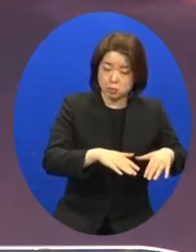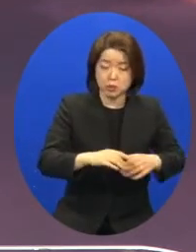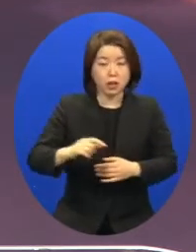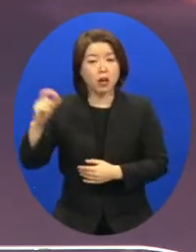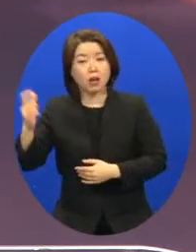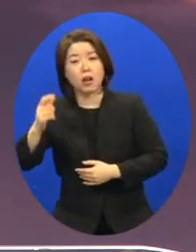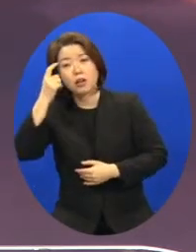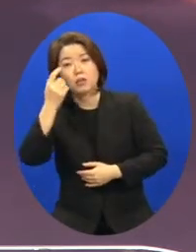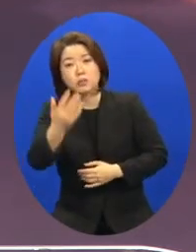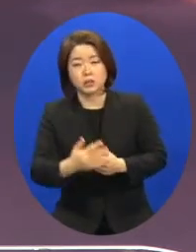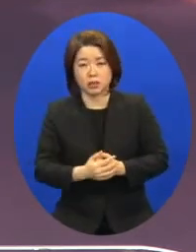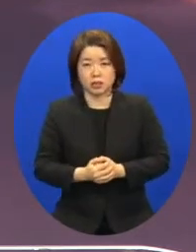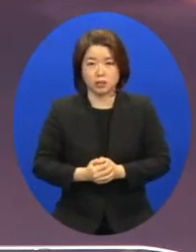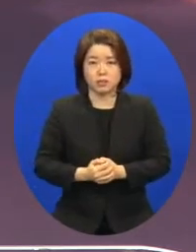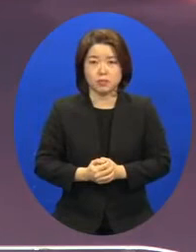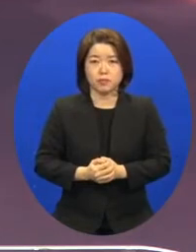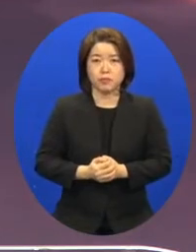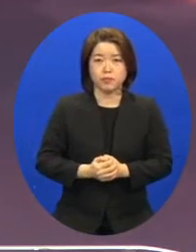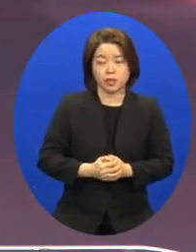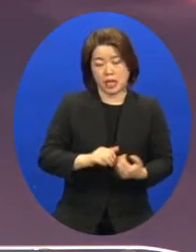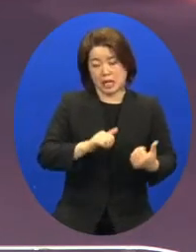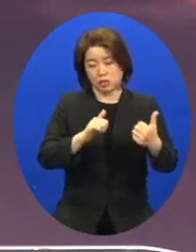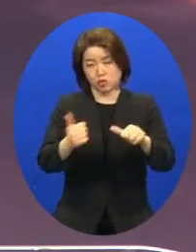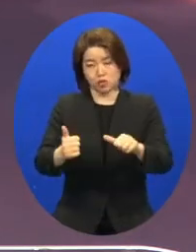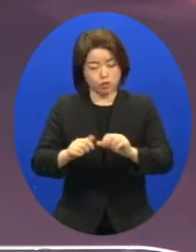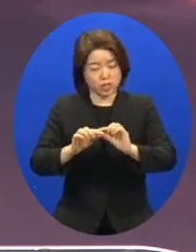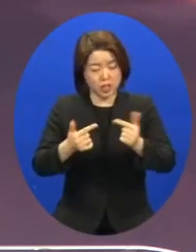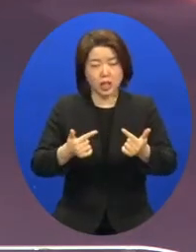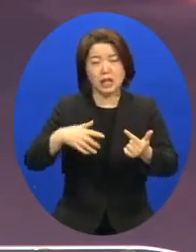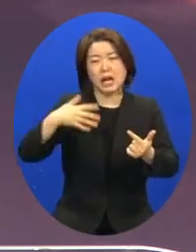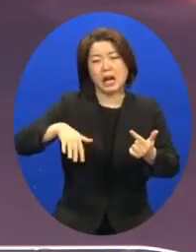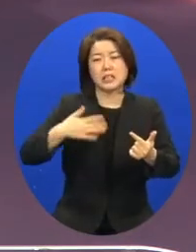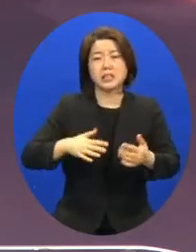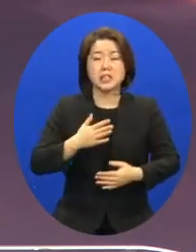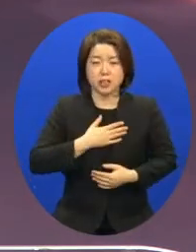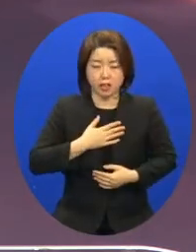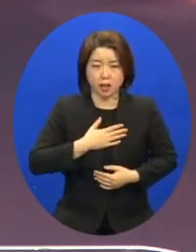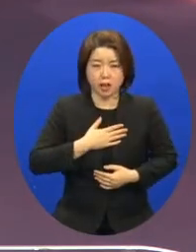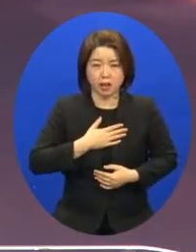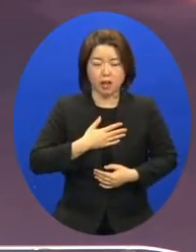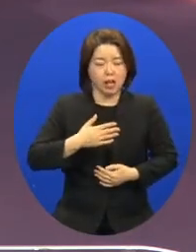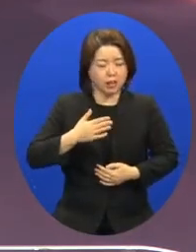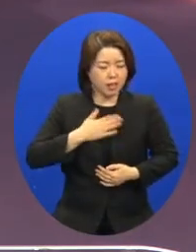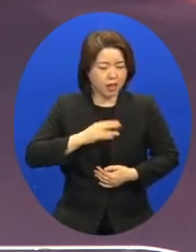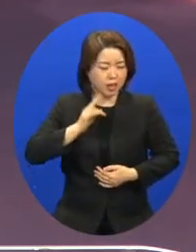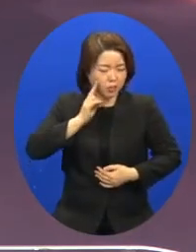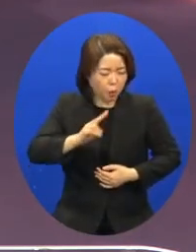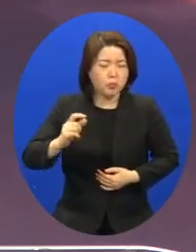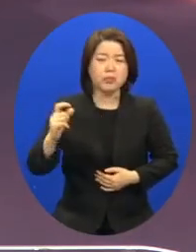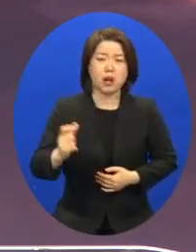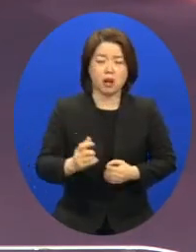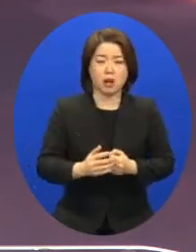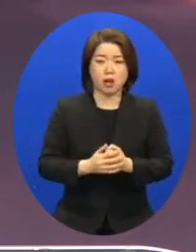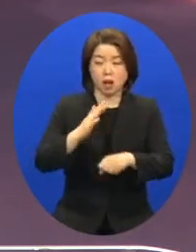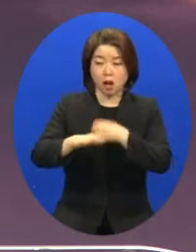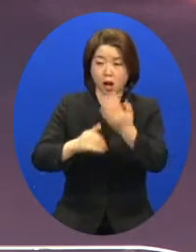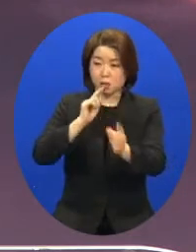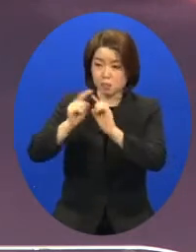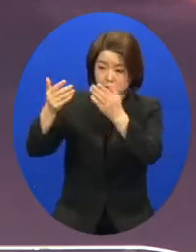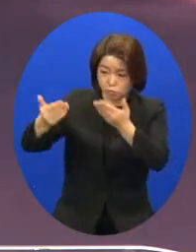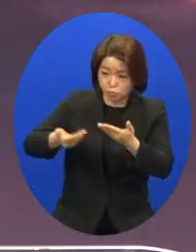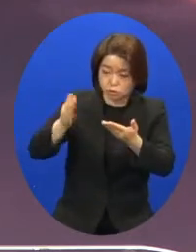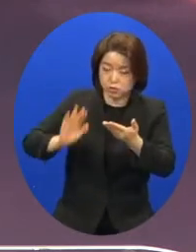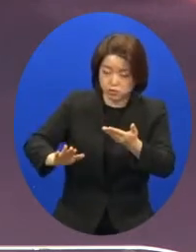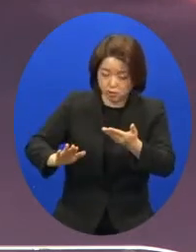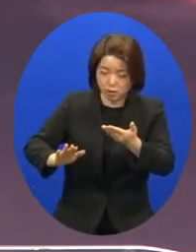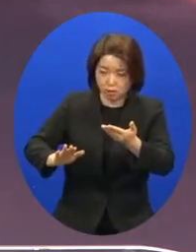겁니까? 죽지 않은 자, 우리가 너무 강한 거예요. 하나님이 말씀하셨는데도 마음까지도